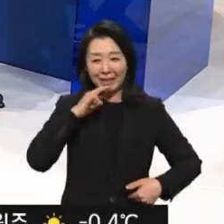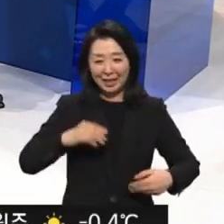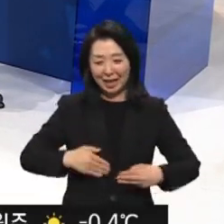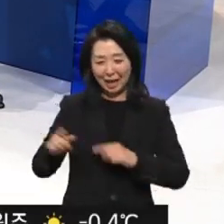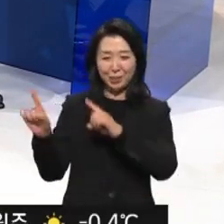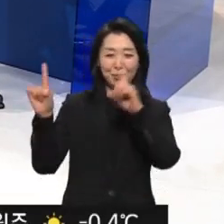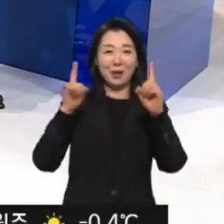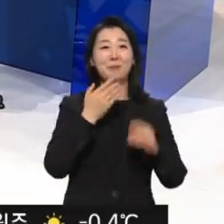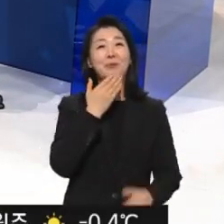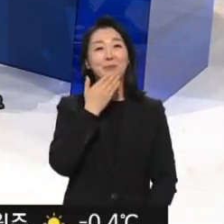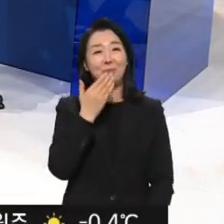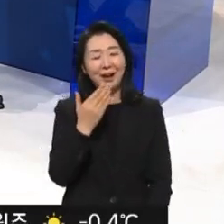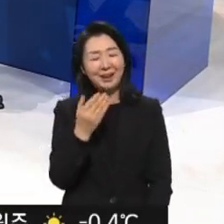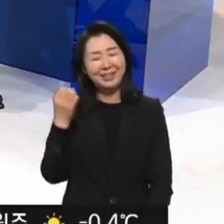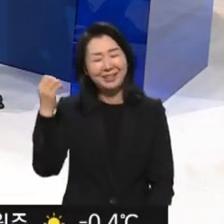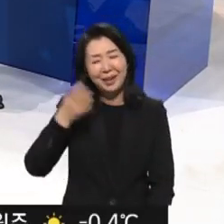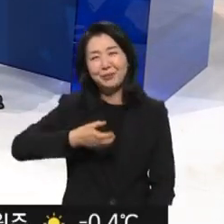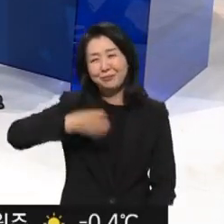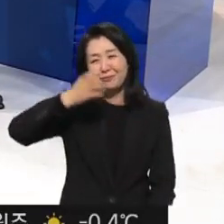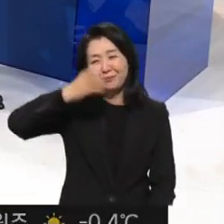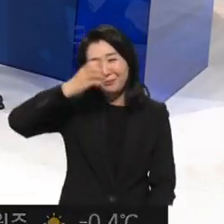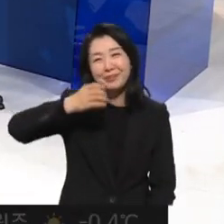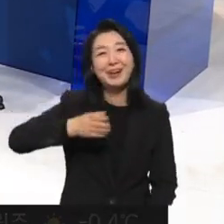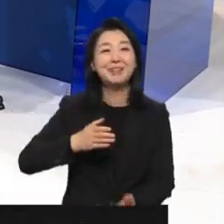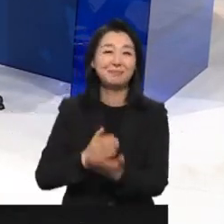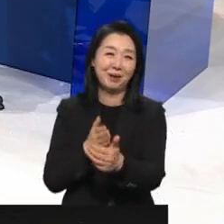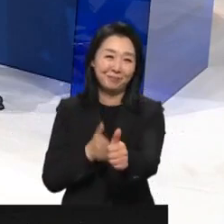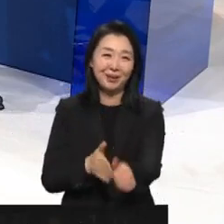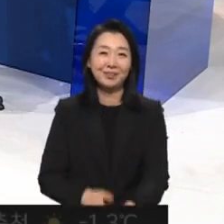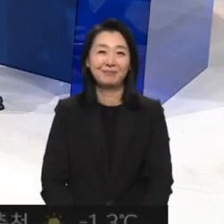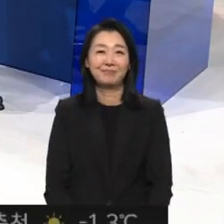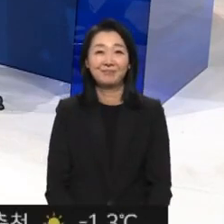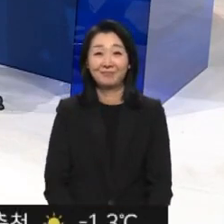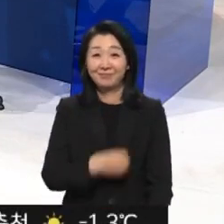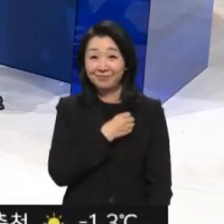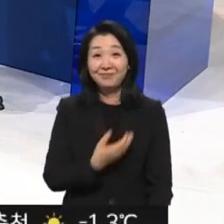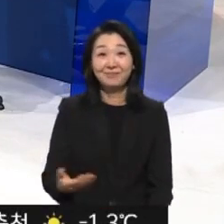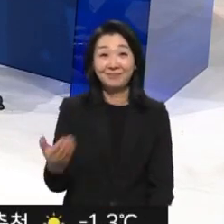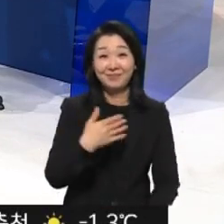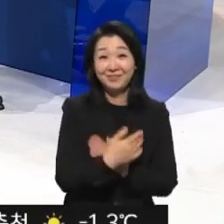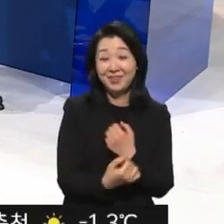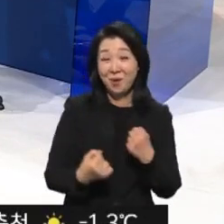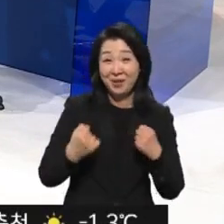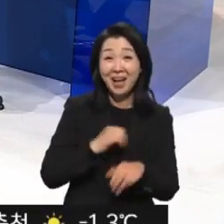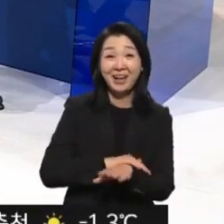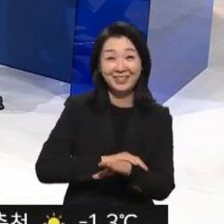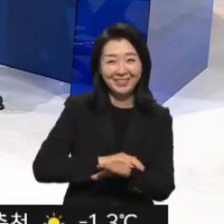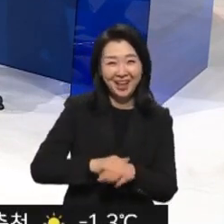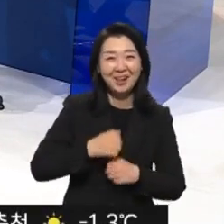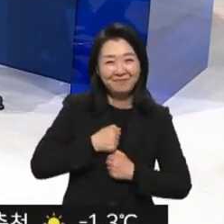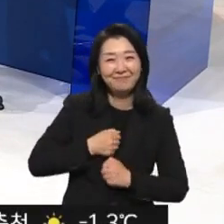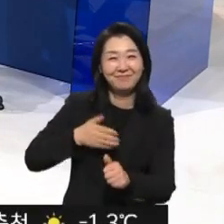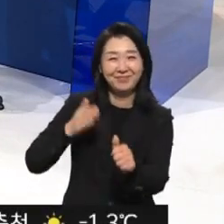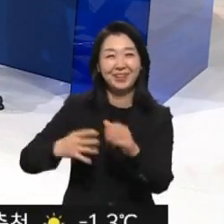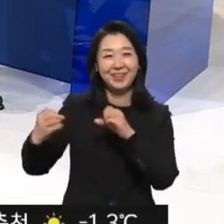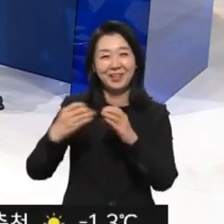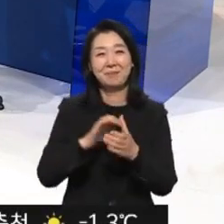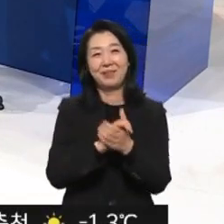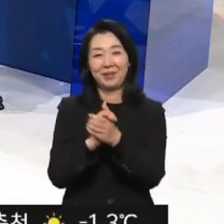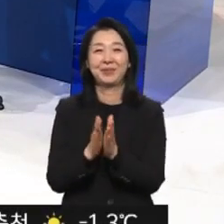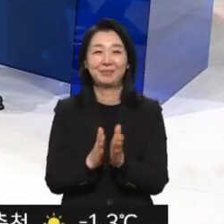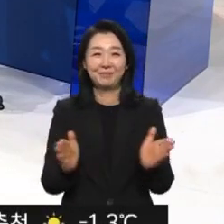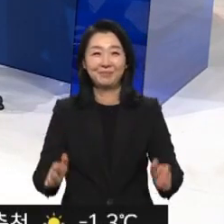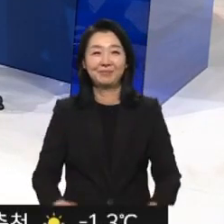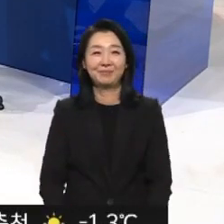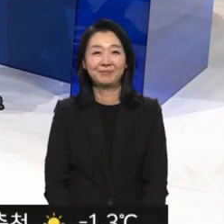회복된다고 하니까요. 너무 잦은 음주는 피하시는 게 좋겠습니다. 정의원분들 건강 잘 챙기시기를 바라면서 응답하라